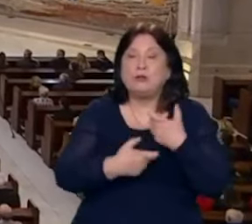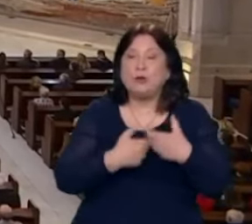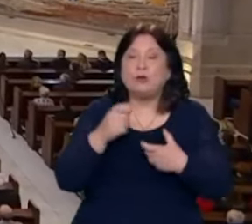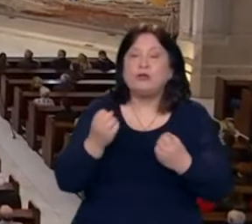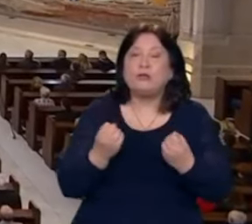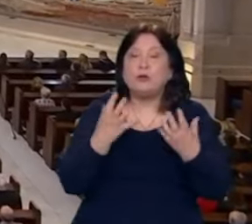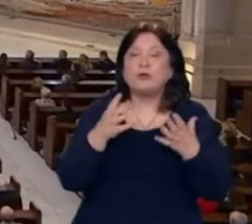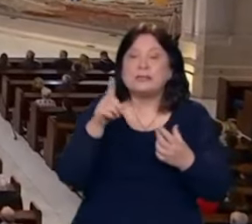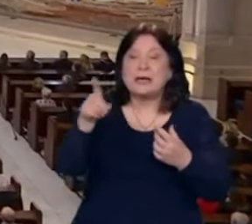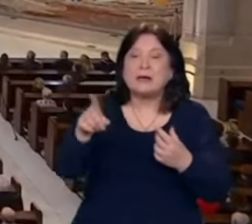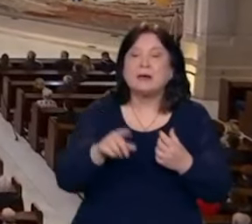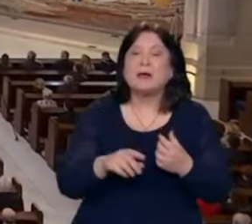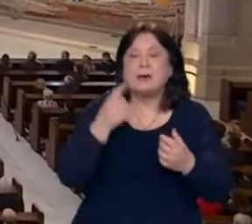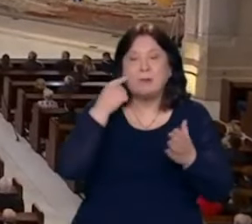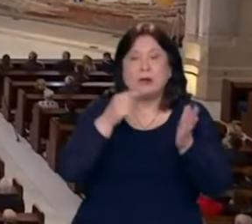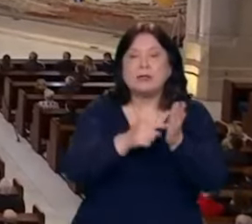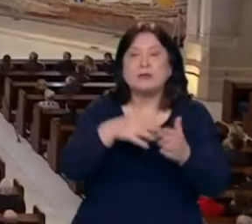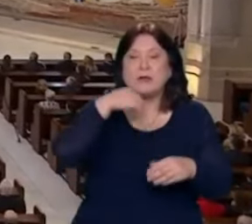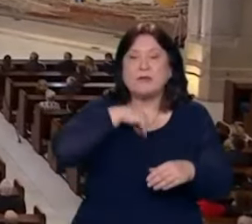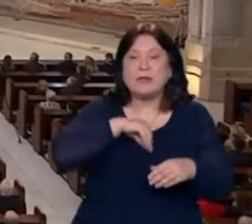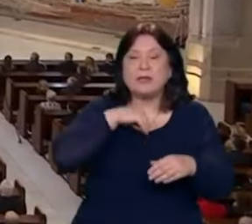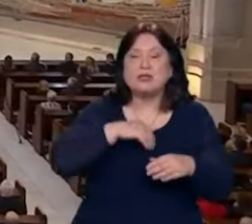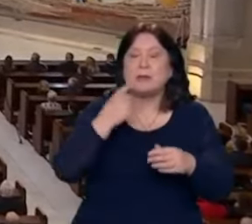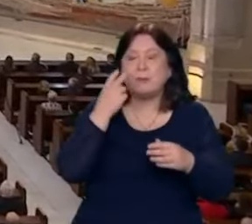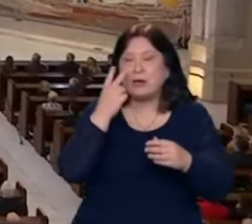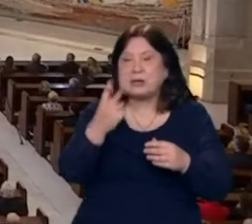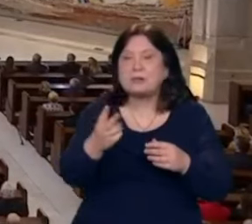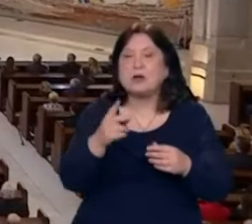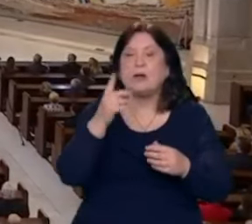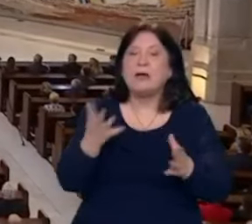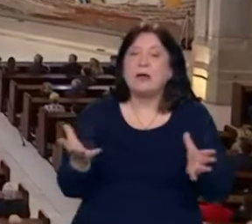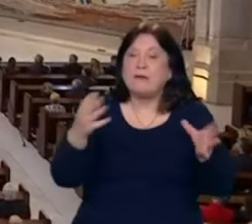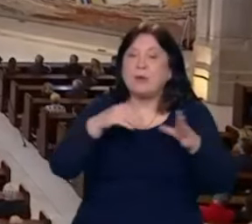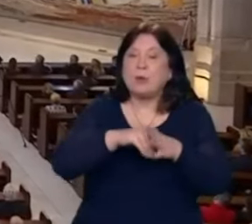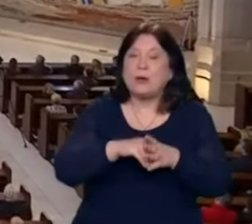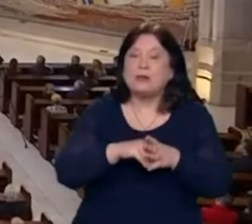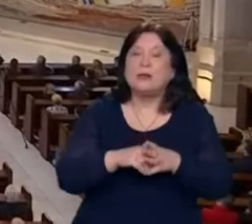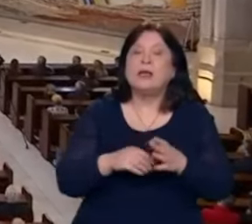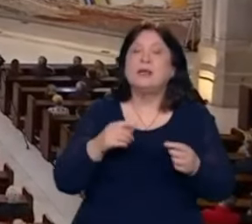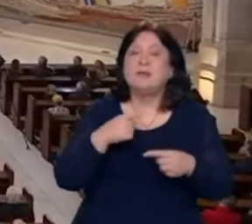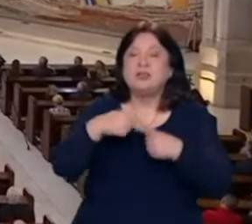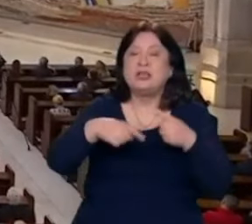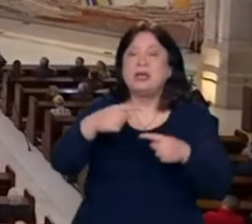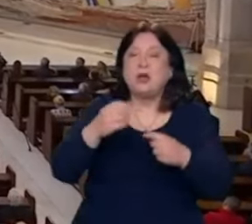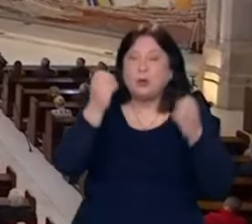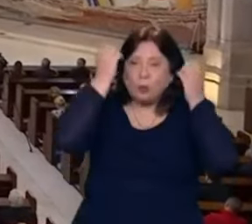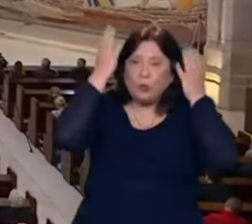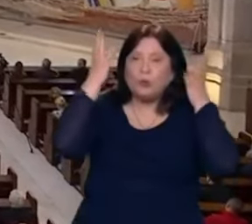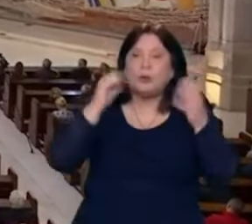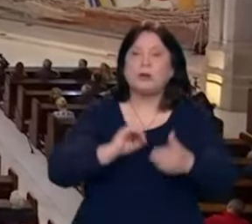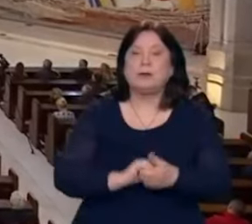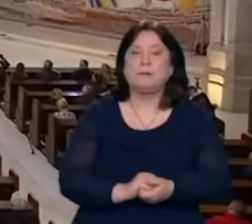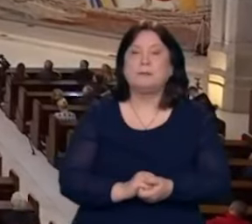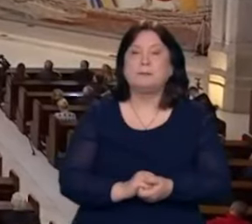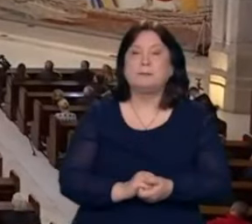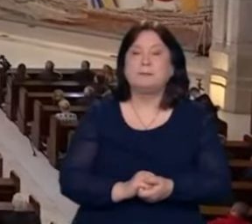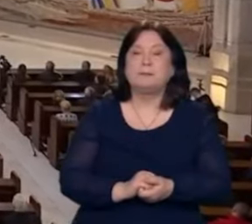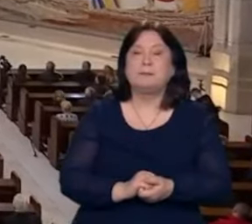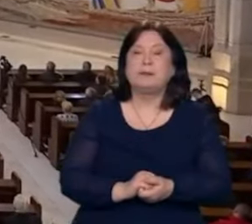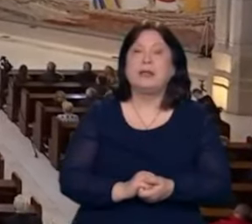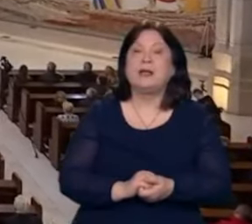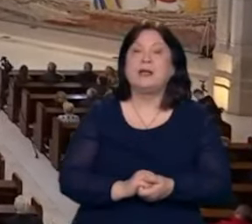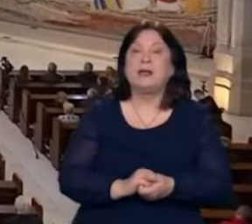ukazują szczególny wkład każdego z nich w dzieje kultury i